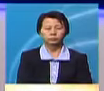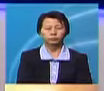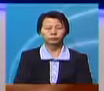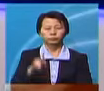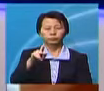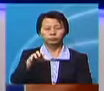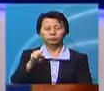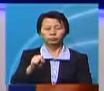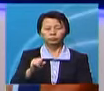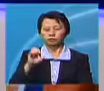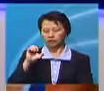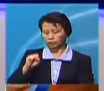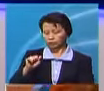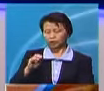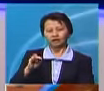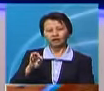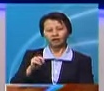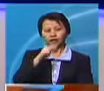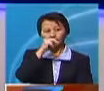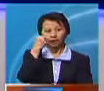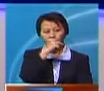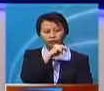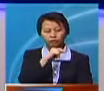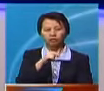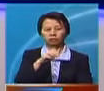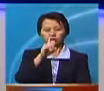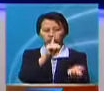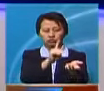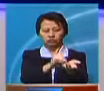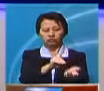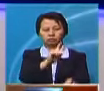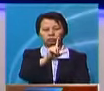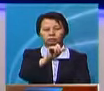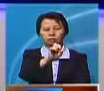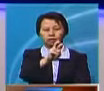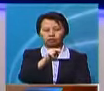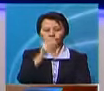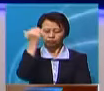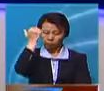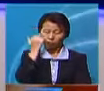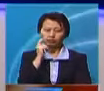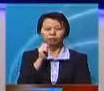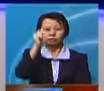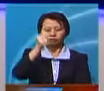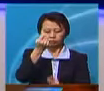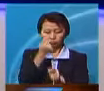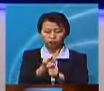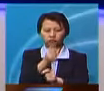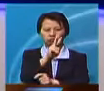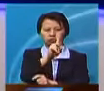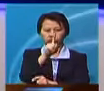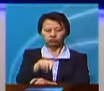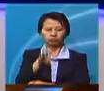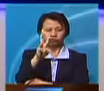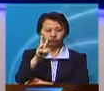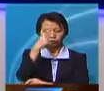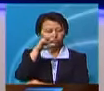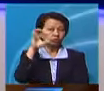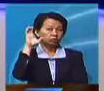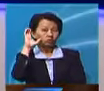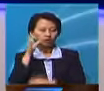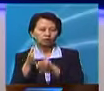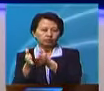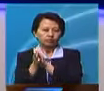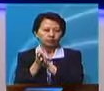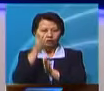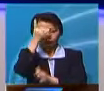Kes saman Datuk Seri Najib Nur Razak terhadap Tun Dr. Ling Leong Sik. Mahkamah Tinggi Kuala Lumpur menetapkan 21 Jun ini bagi mendengar